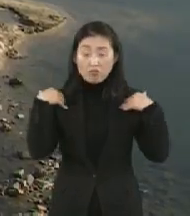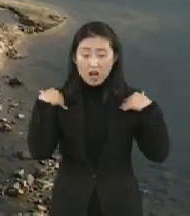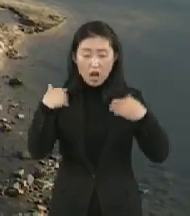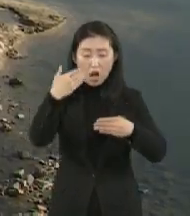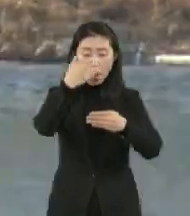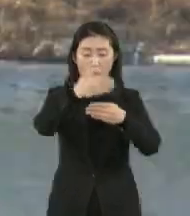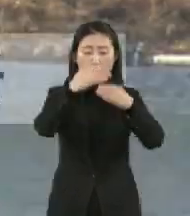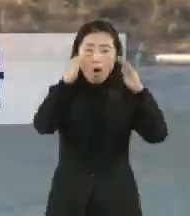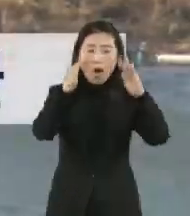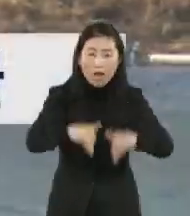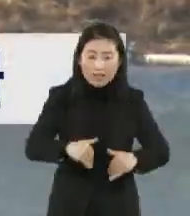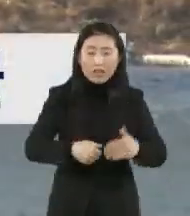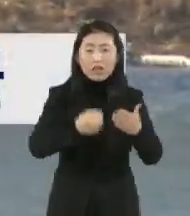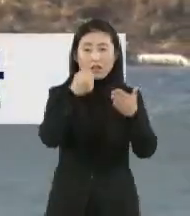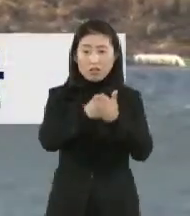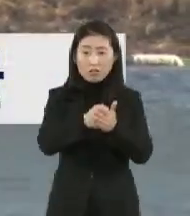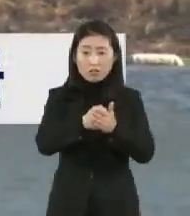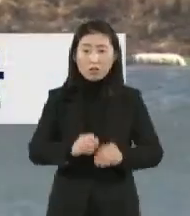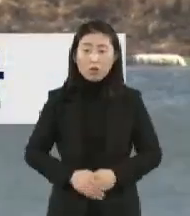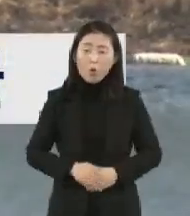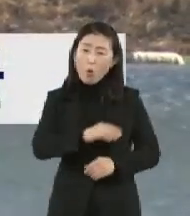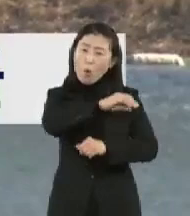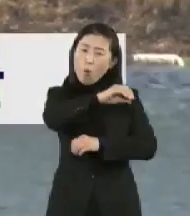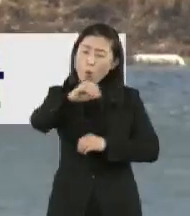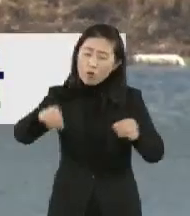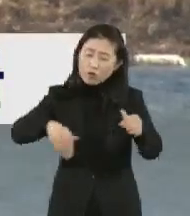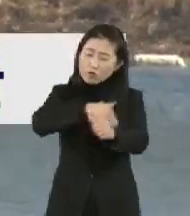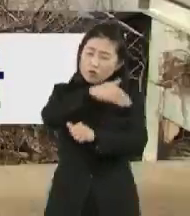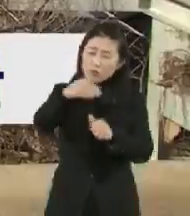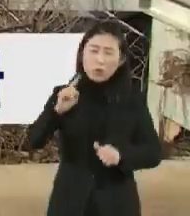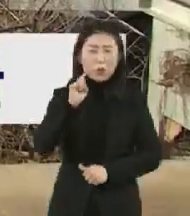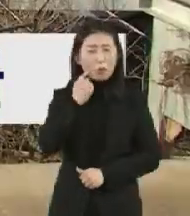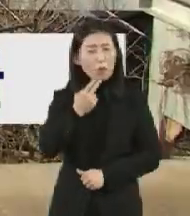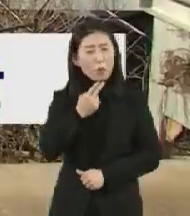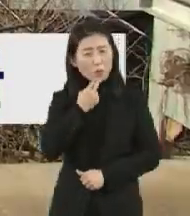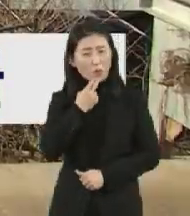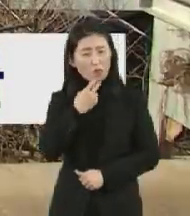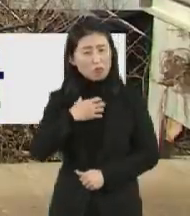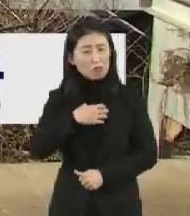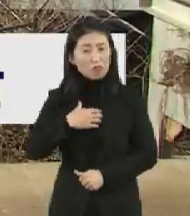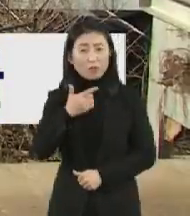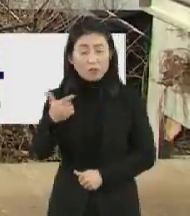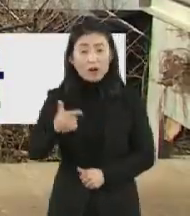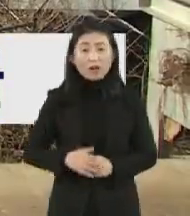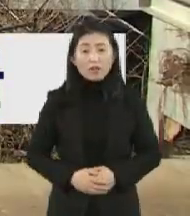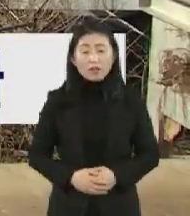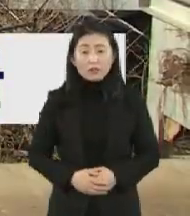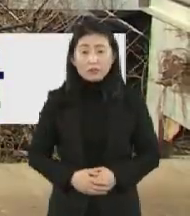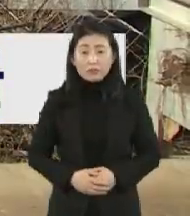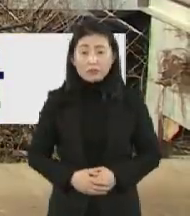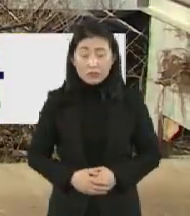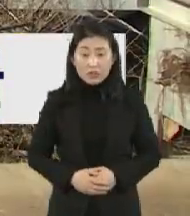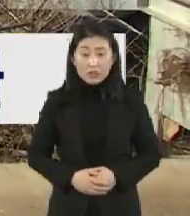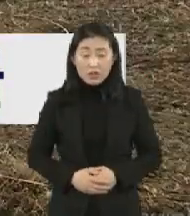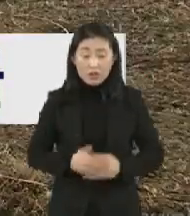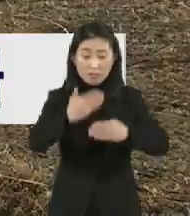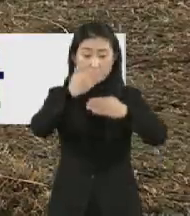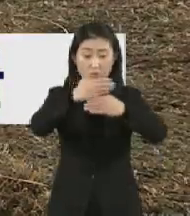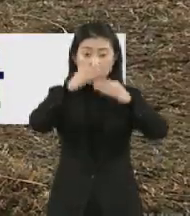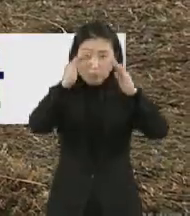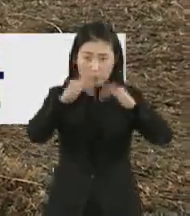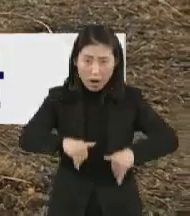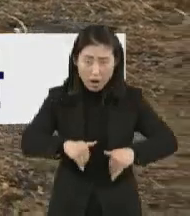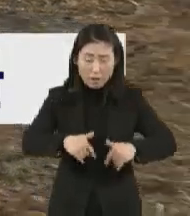방침 발표로 보행교 주변 경관이 기대에 못 미칠 것이라는 우려가 커지고 있습니다. 세종보가 사라지면 상시